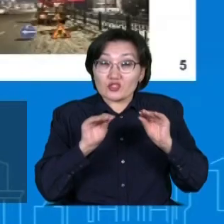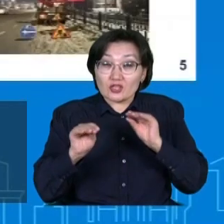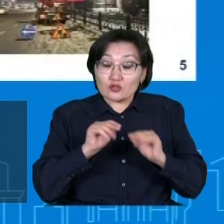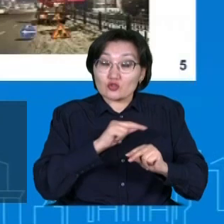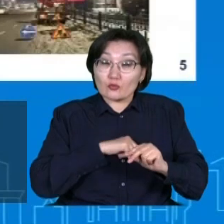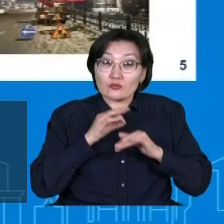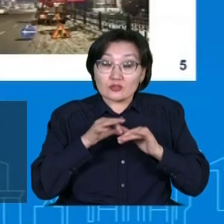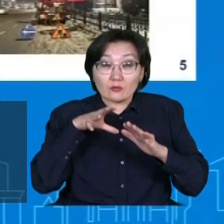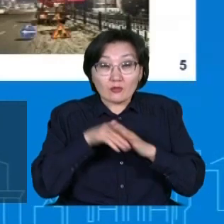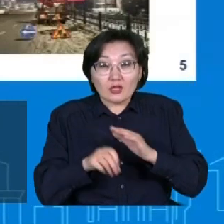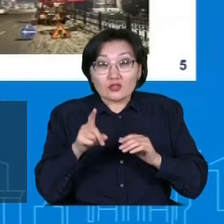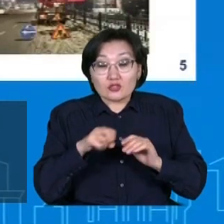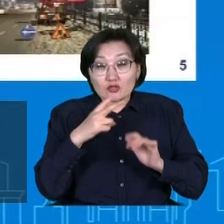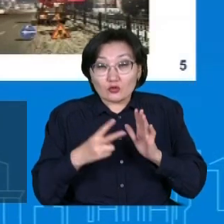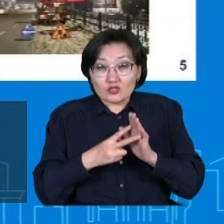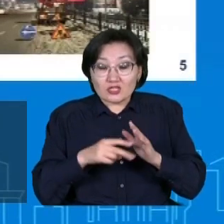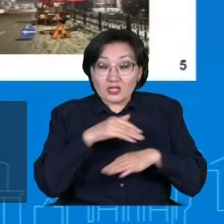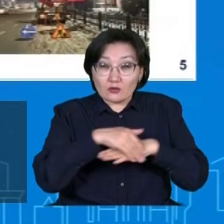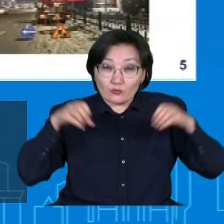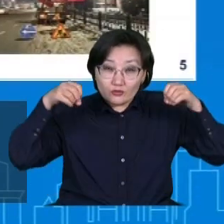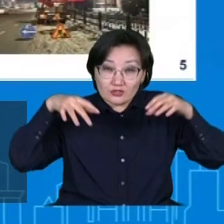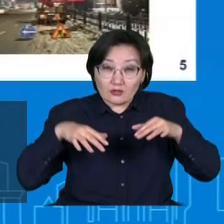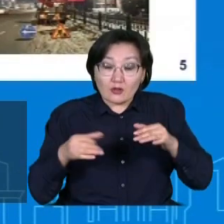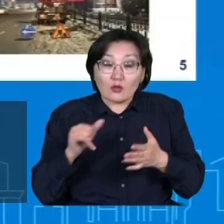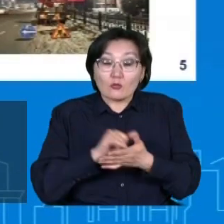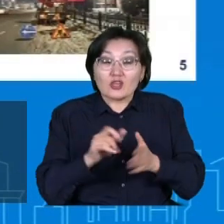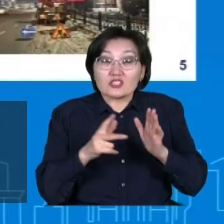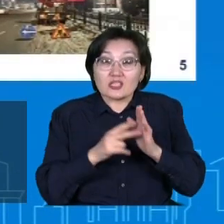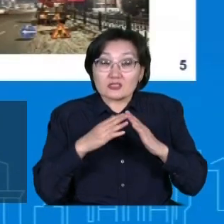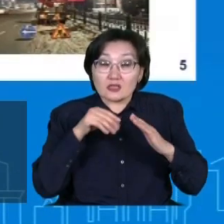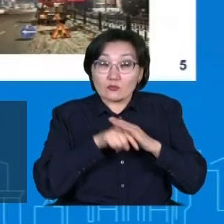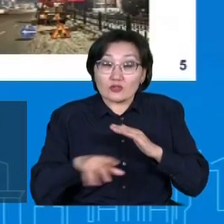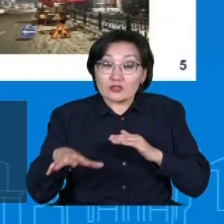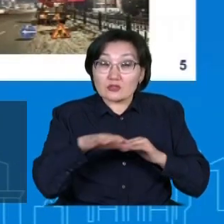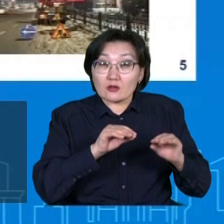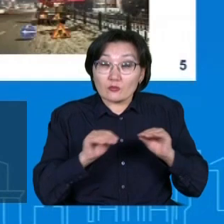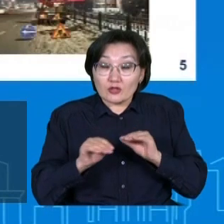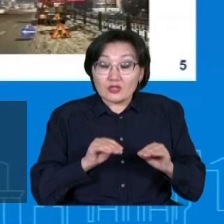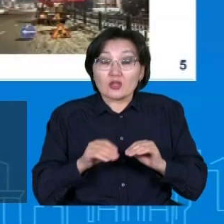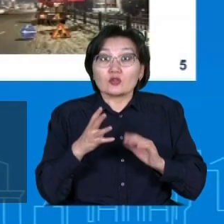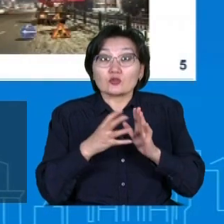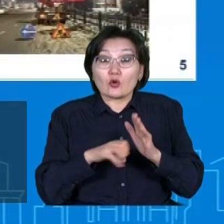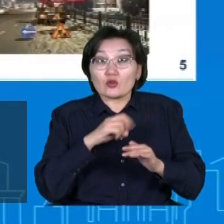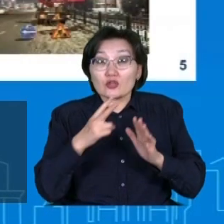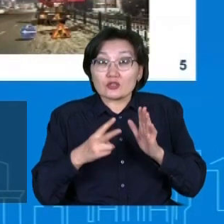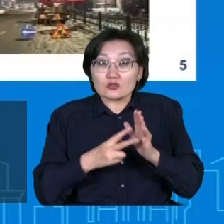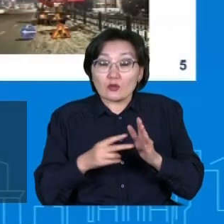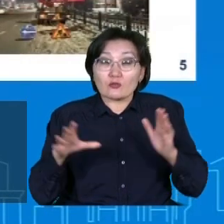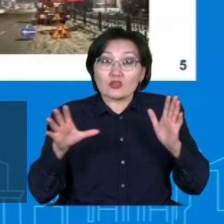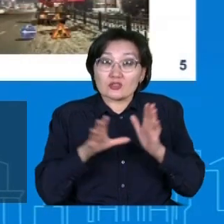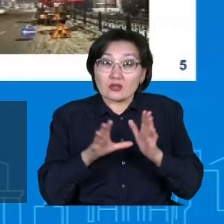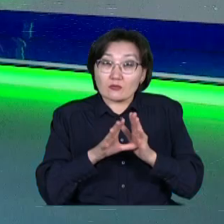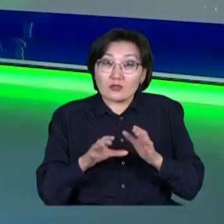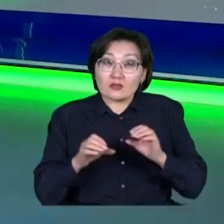аясында 117 шам орнатылып, 80 ауланы абаттандыру кезінде 917 шам бағанасы